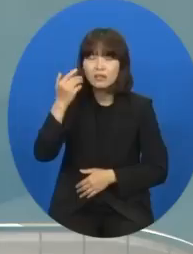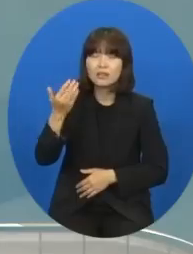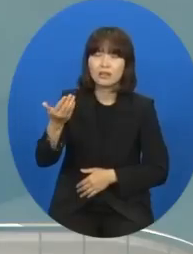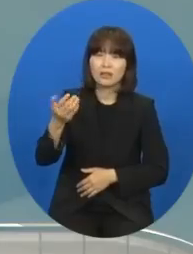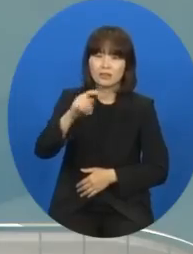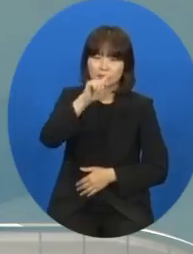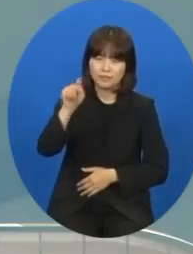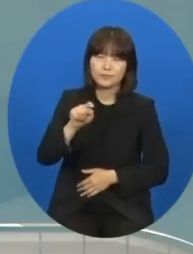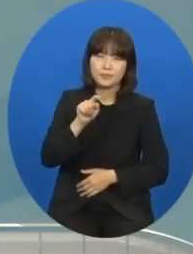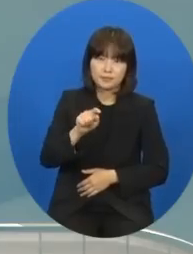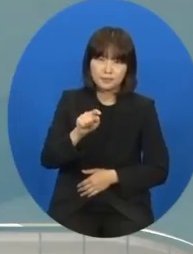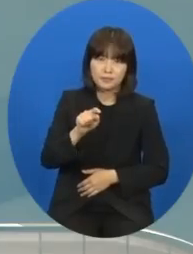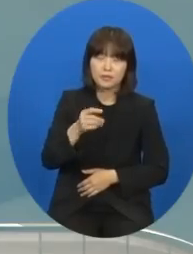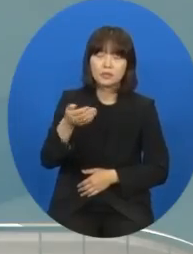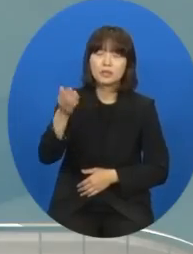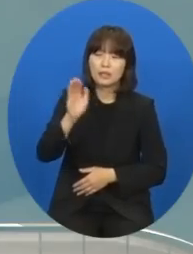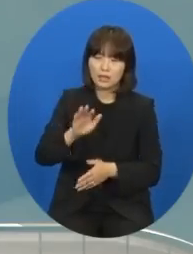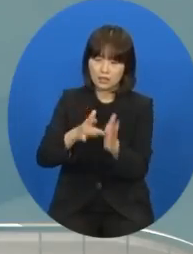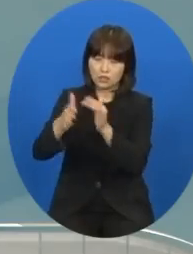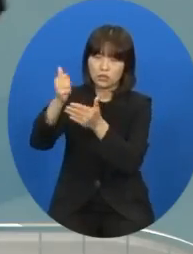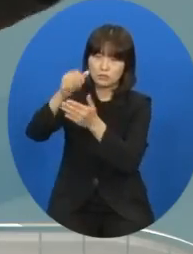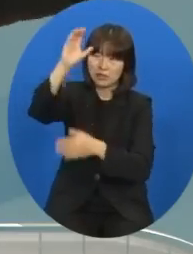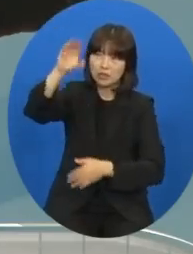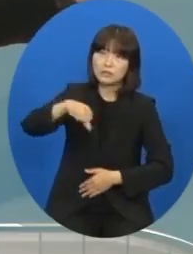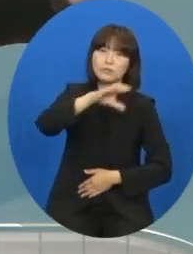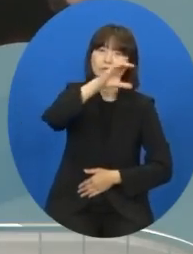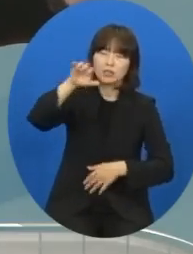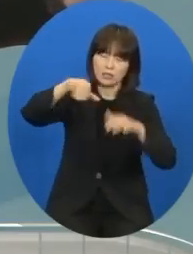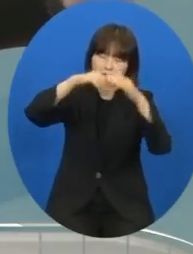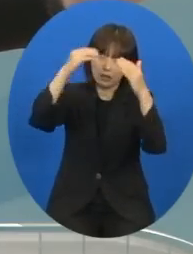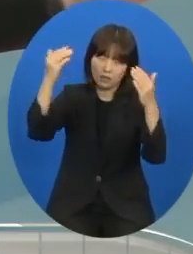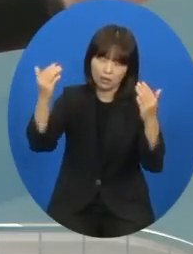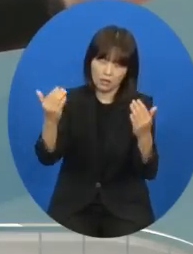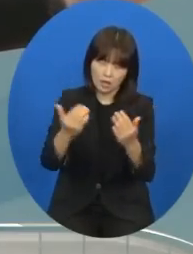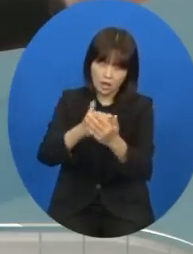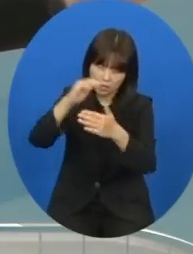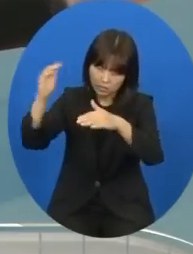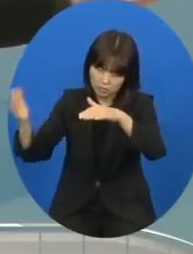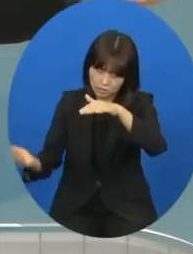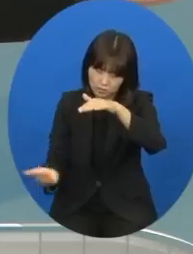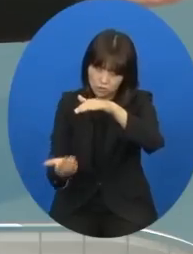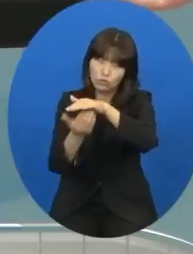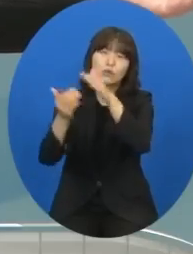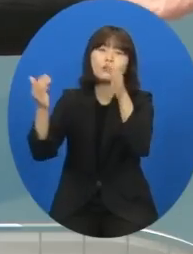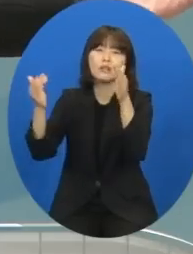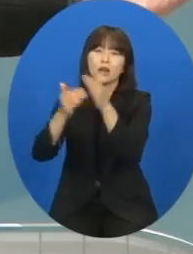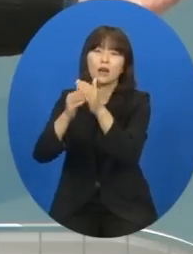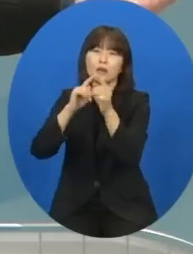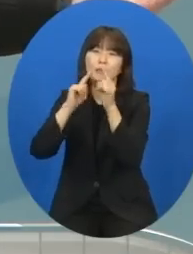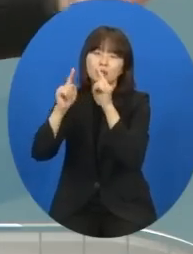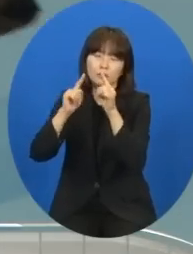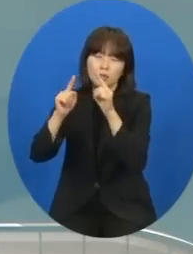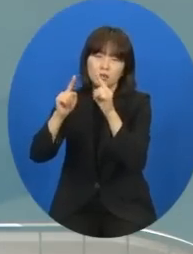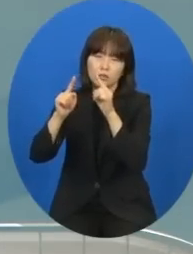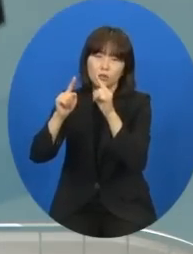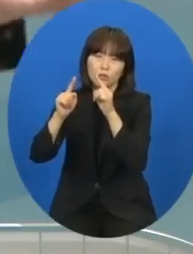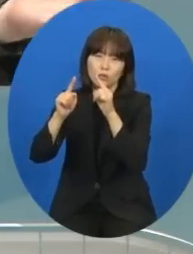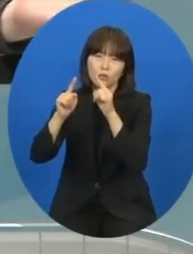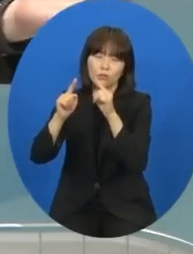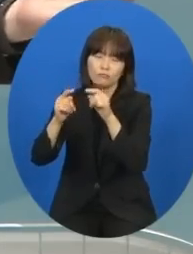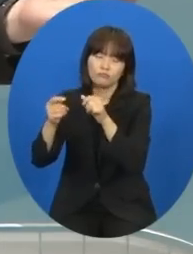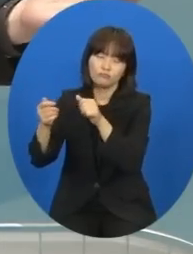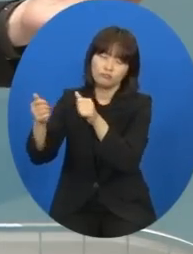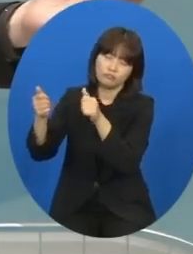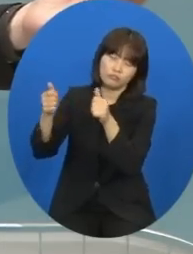그런데 예수님이 십자가에서 다 이루었다, 그렇게 말씀하시고 그리고